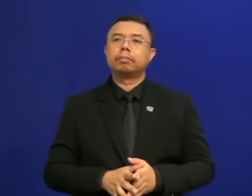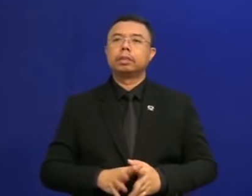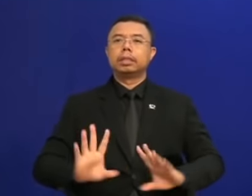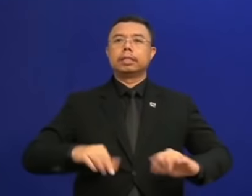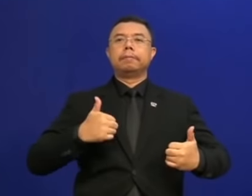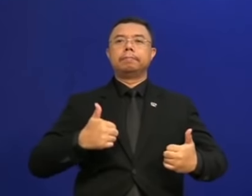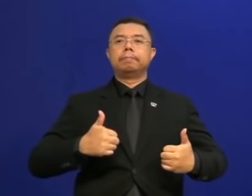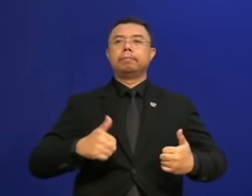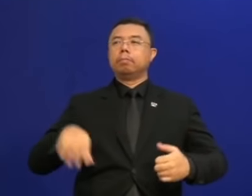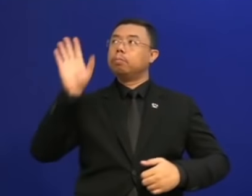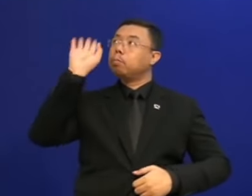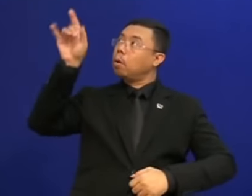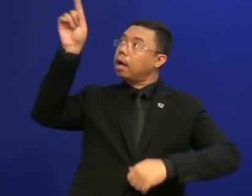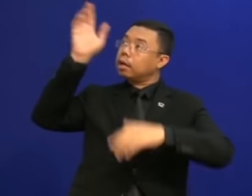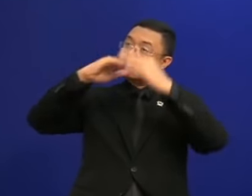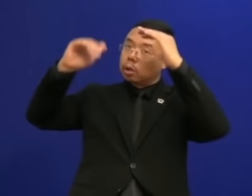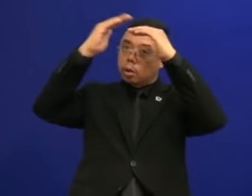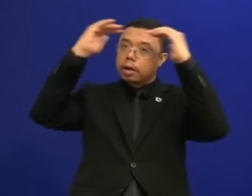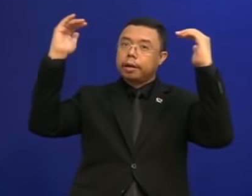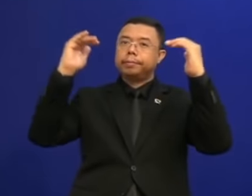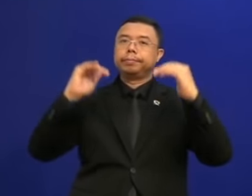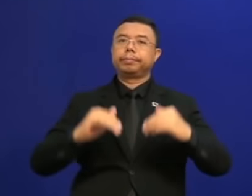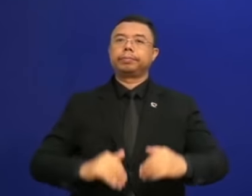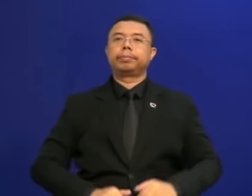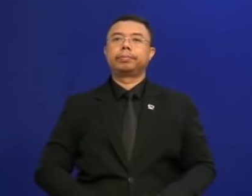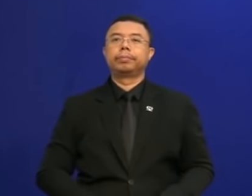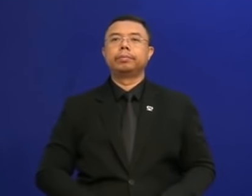siap pulang ke surga.